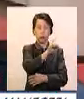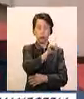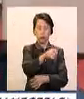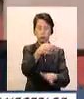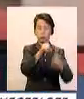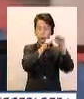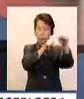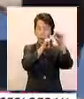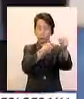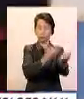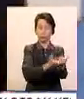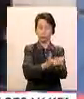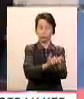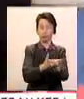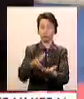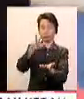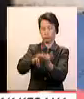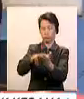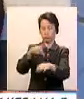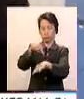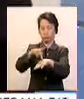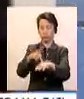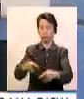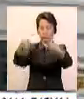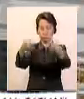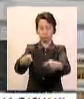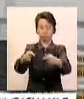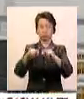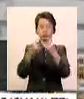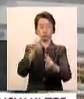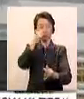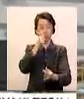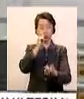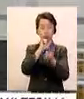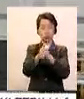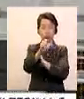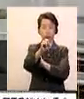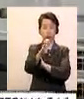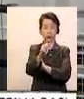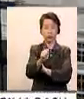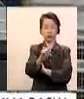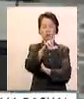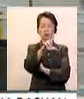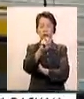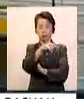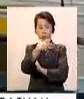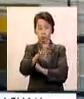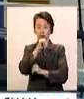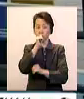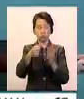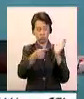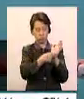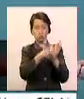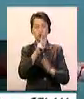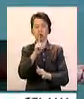petinju pelapis. Sementara itu, pengesahan Filipina untuk mempertandingkan kategori wanita pada Sukan SEA edisi 30 selepas tidak disenarai